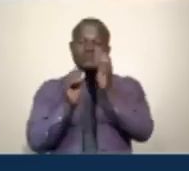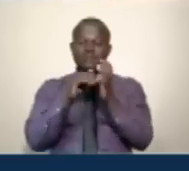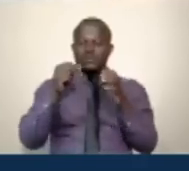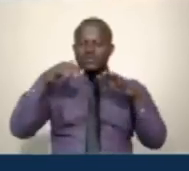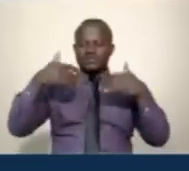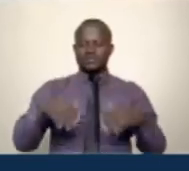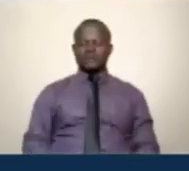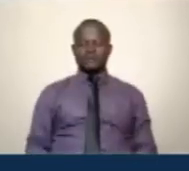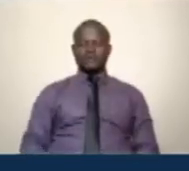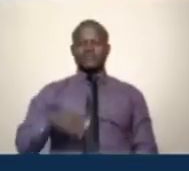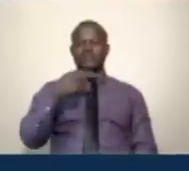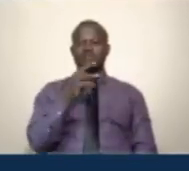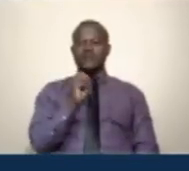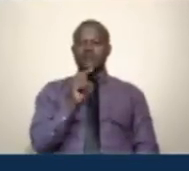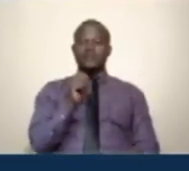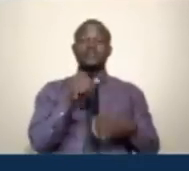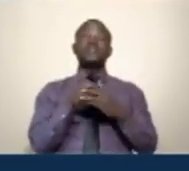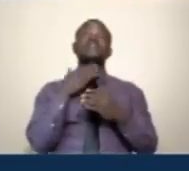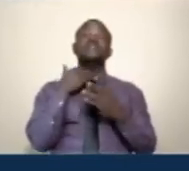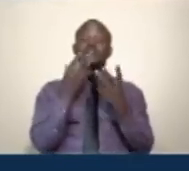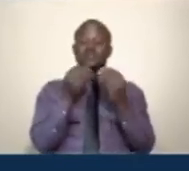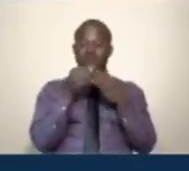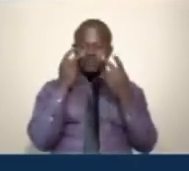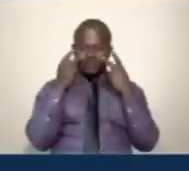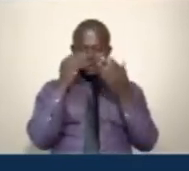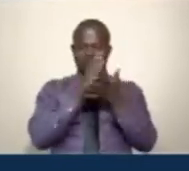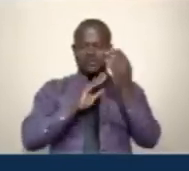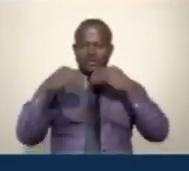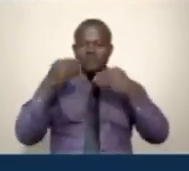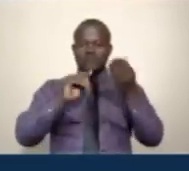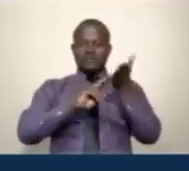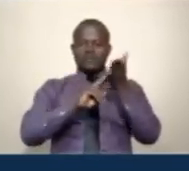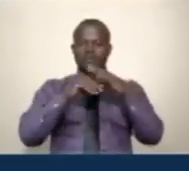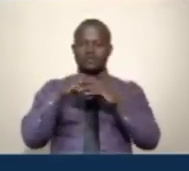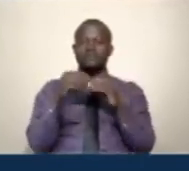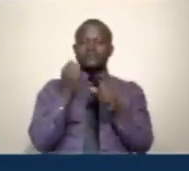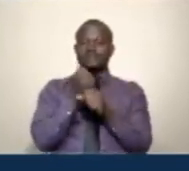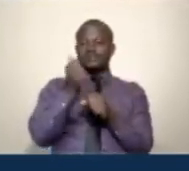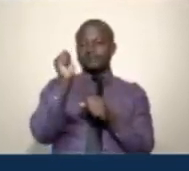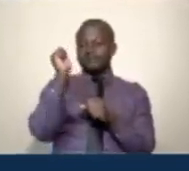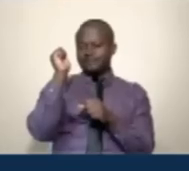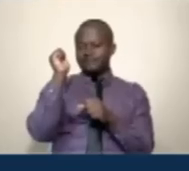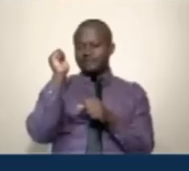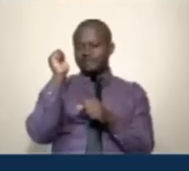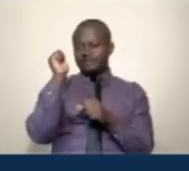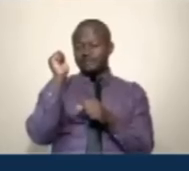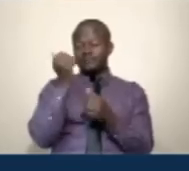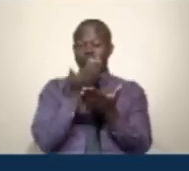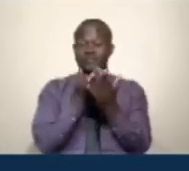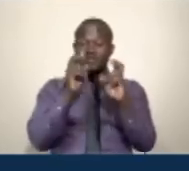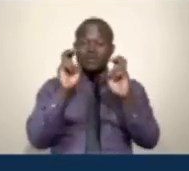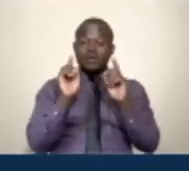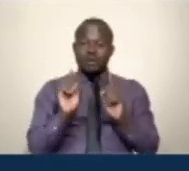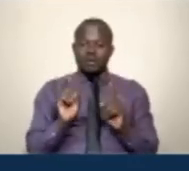birahenze. Habimana Venuste yifuza ko yazoroherezwa kubona bimwe mu bikoresho yifashisha mu bugeni bwe. Biba bisaba kugira